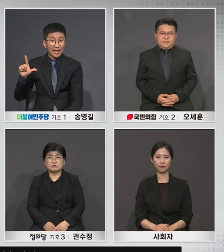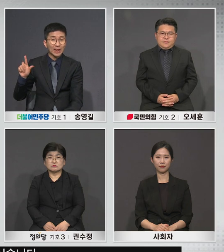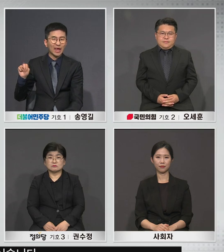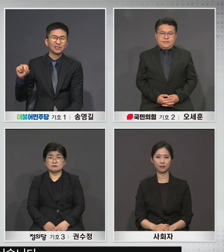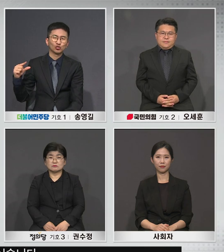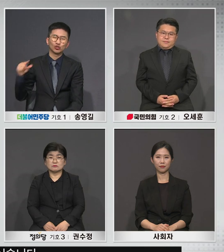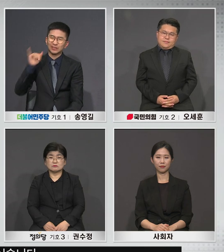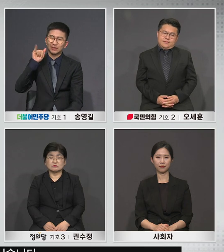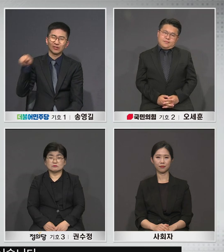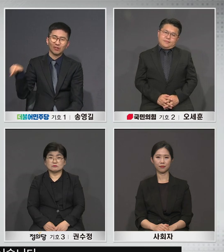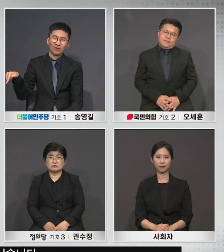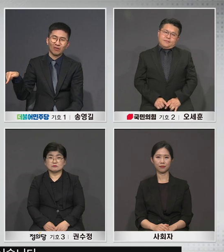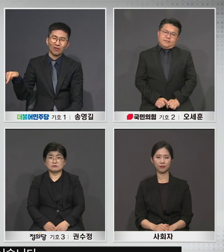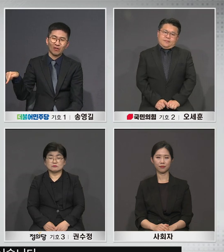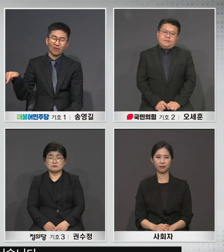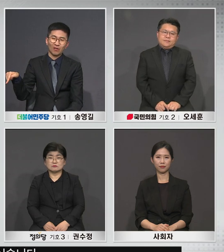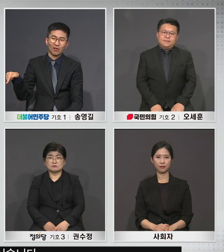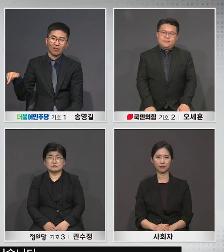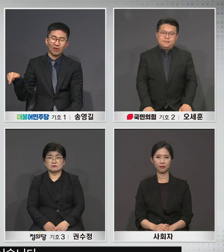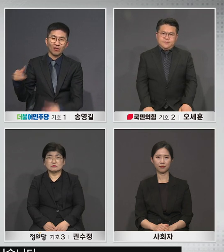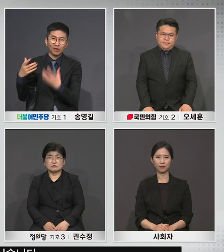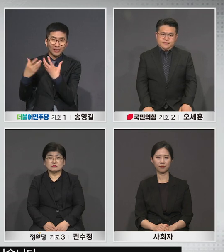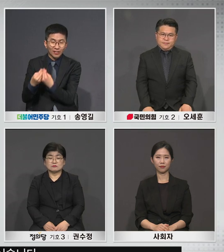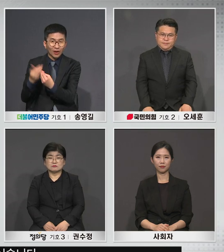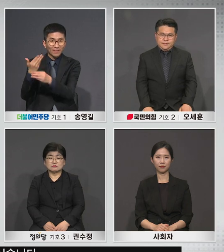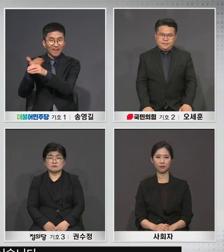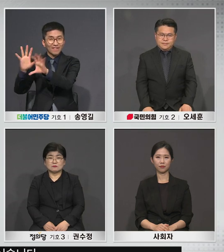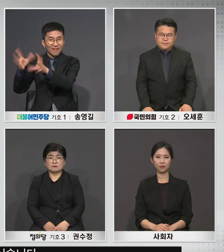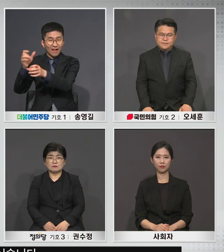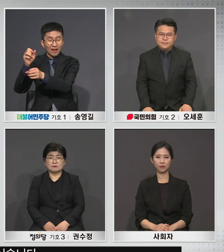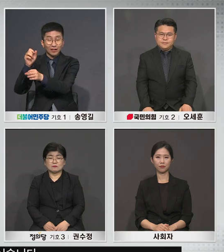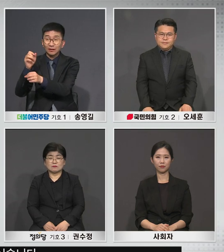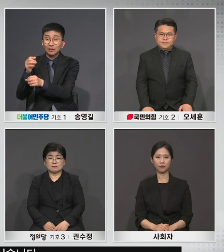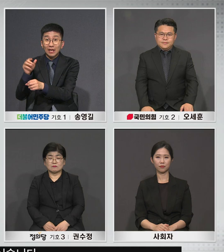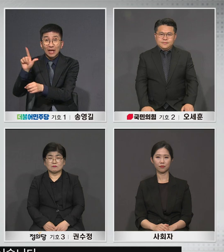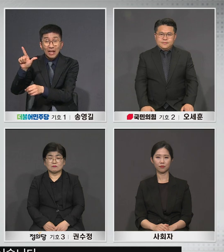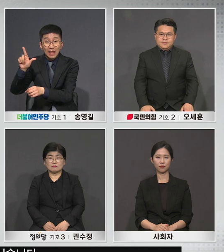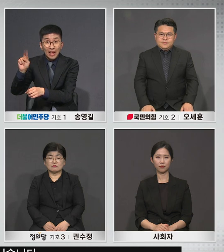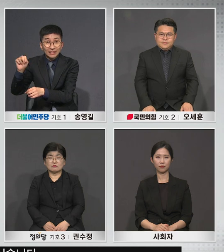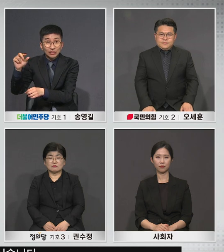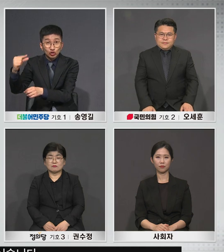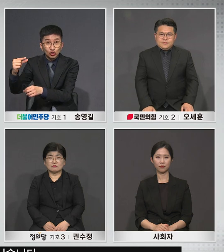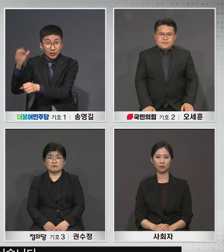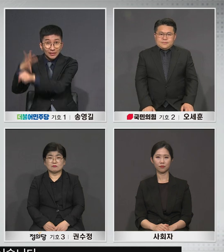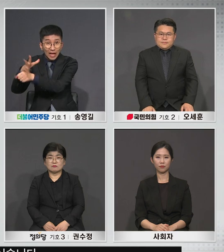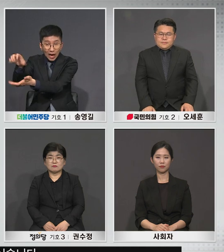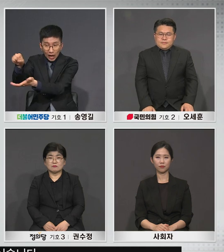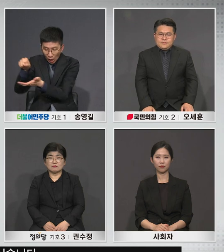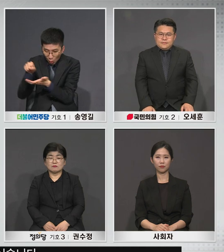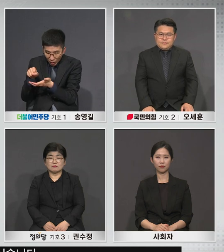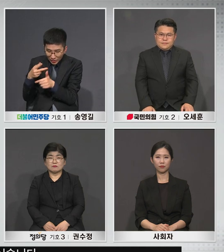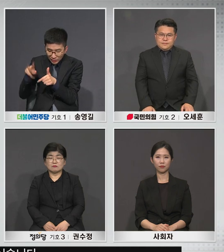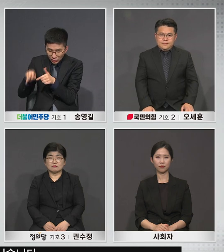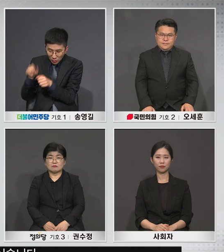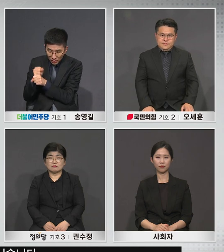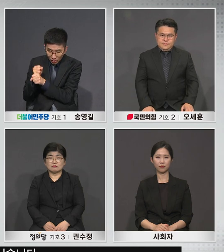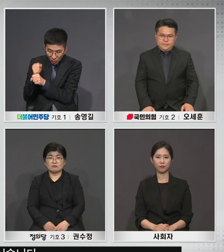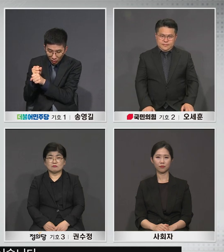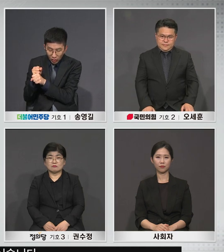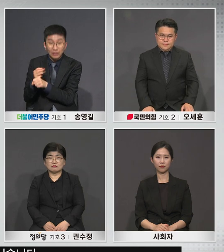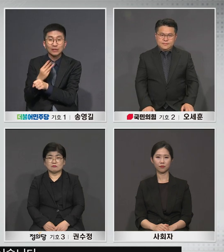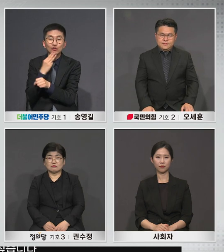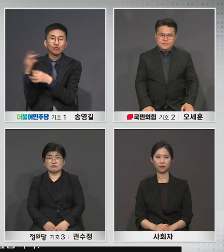쿠웨이트나 이런 데서 수입이 되면 송도 LNG 기지에서 도시가스로 기화를 시켜서 서울로 보내줘서 우리가